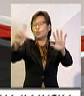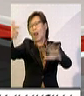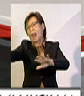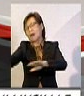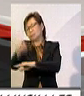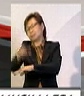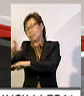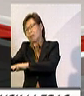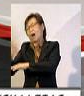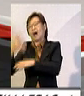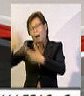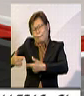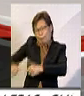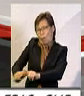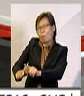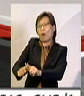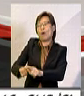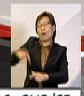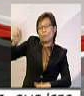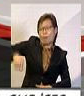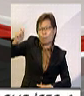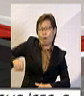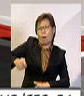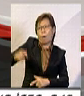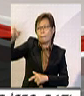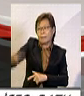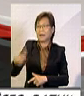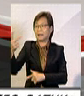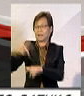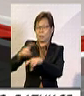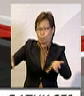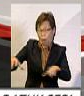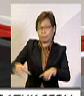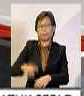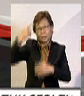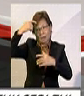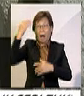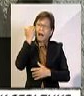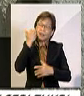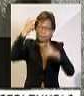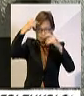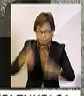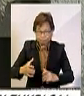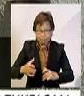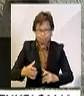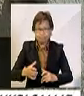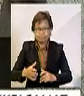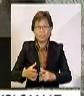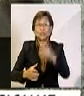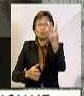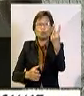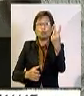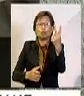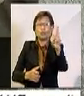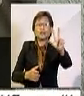lain sebelum memberi kebenaran prosiding pihak ketiga dijalankan. Keputusan Hakim Datuk Azimah Omar dengan menetapkan